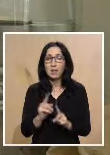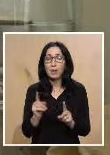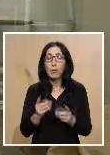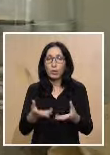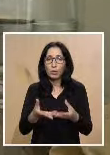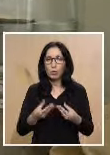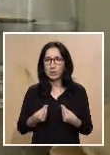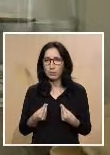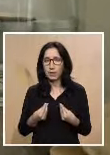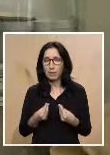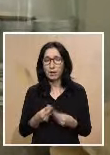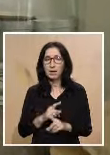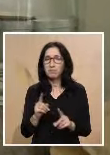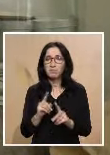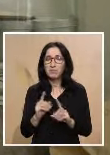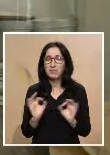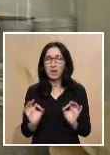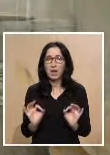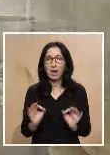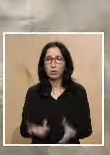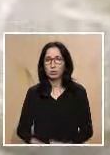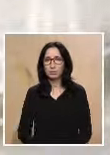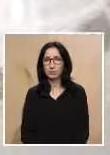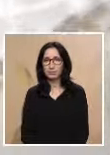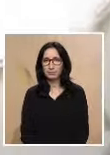мога да го възприема. Нереално.